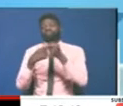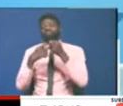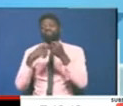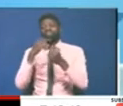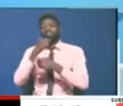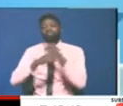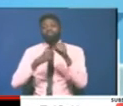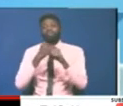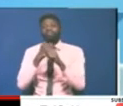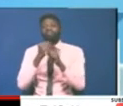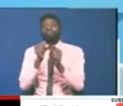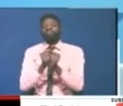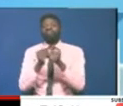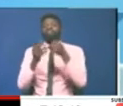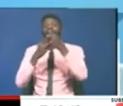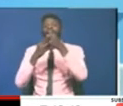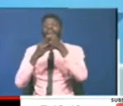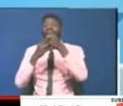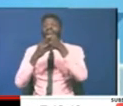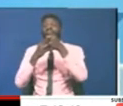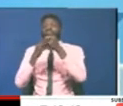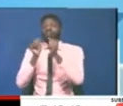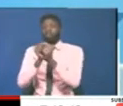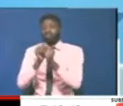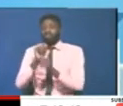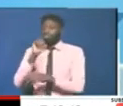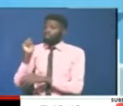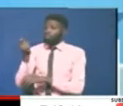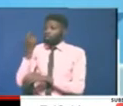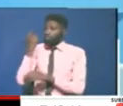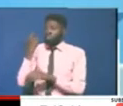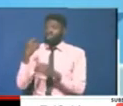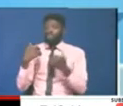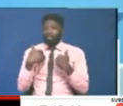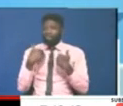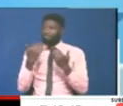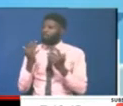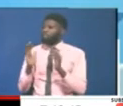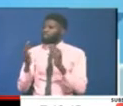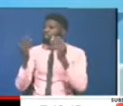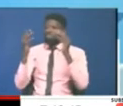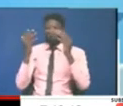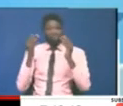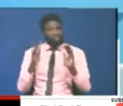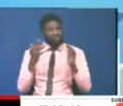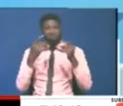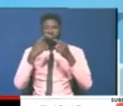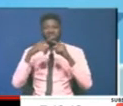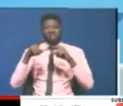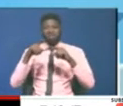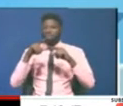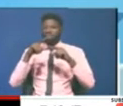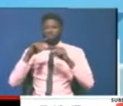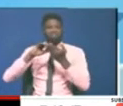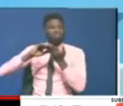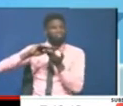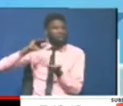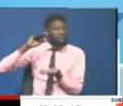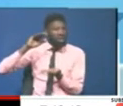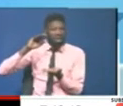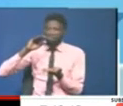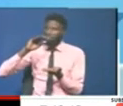1910. Hapa nchini Kenya, shamra shamra iwapo kulikuwa na zozote hazikupewa uzito wote, na siku hiyo